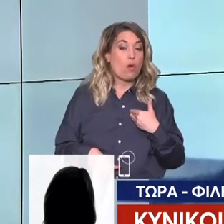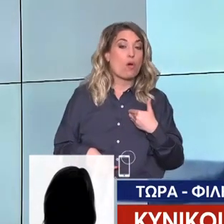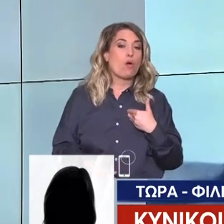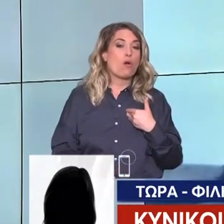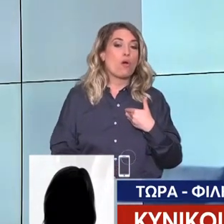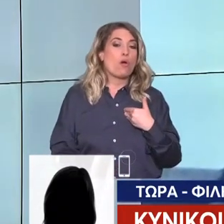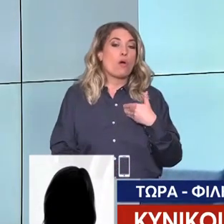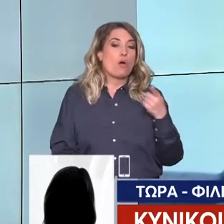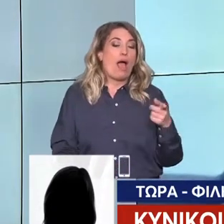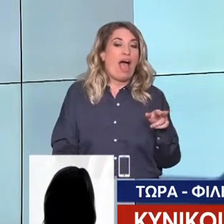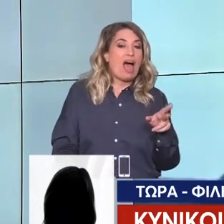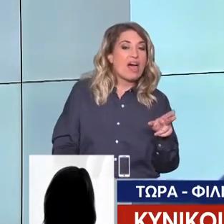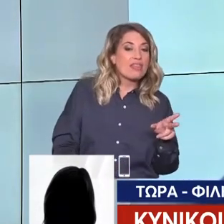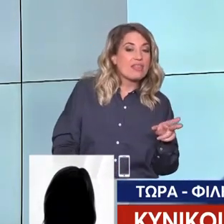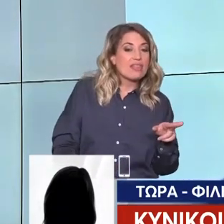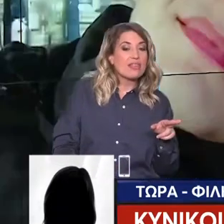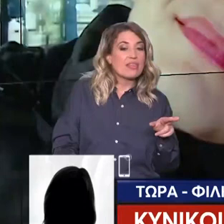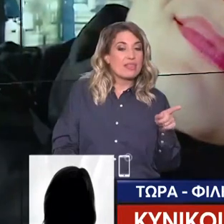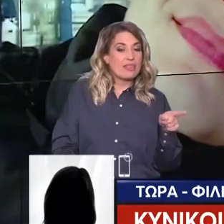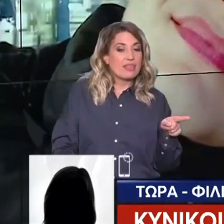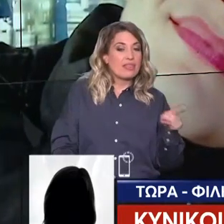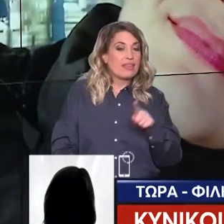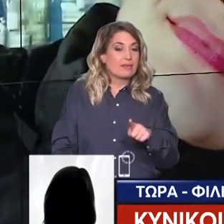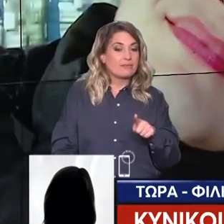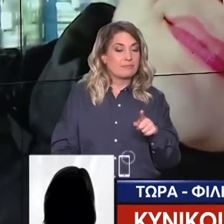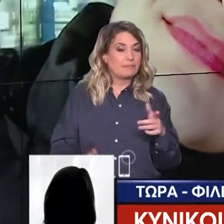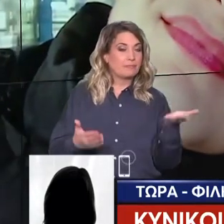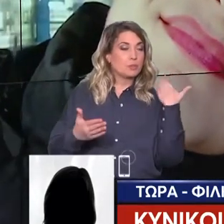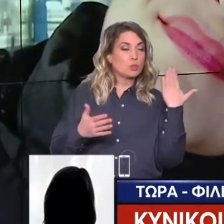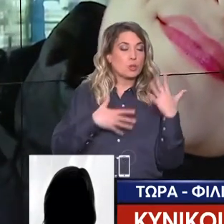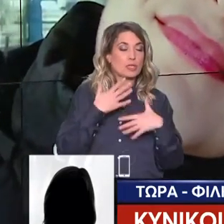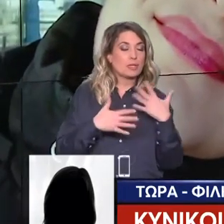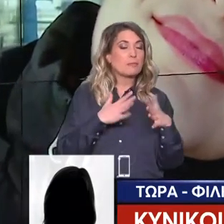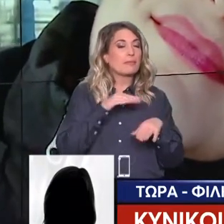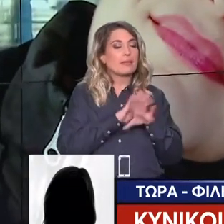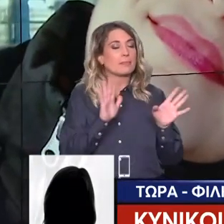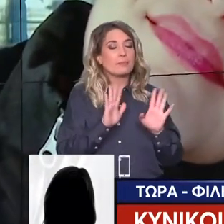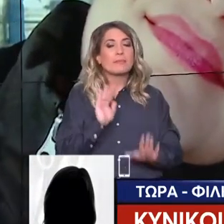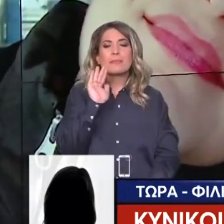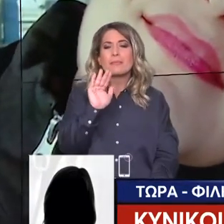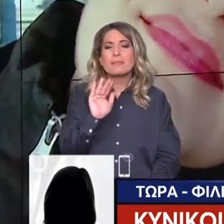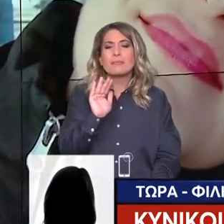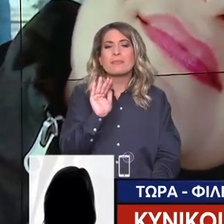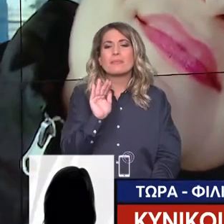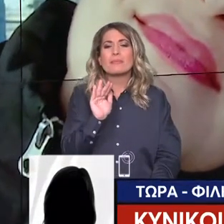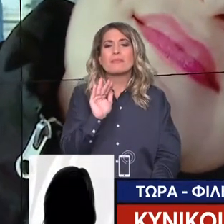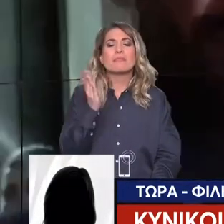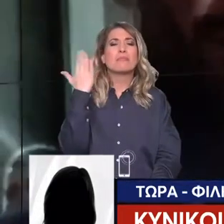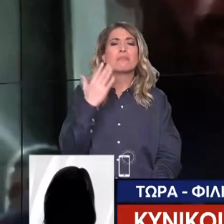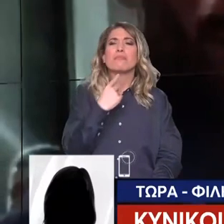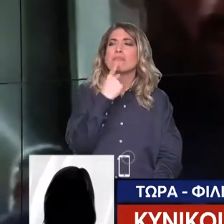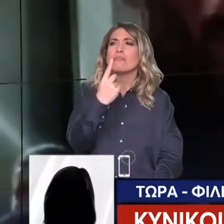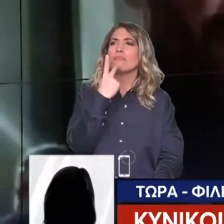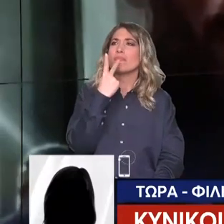της τρέχαν να τα βρούνε τα παιδιά. Εντάξει, αυτό έγινε ένα βράδυ. Αλλά εγώ ρωτάω, η μάνα, ένα χρόνο, δύο χρόνια, πέντε χρόνια,